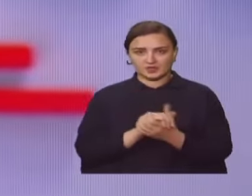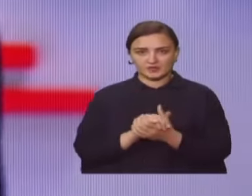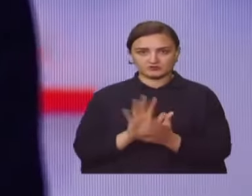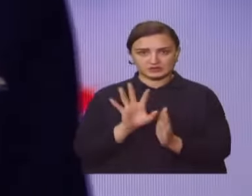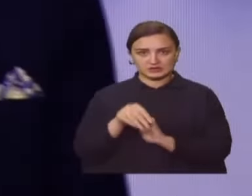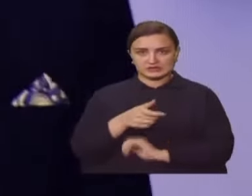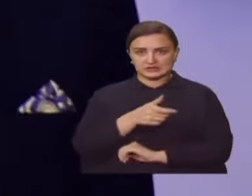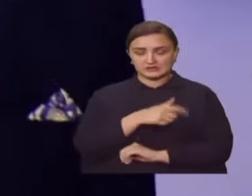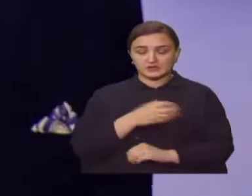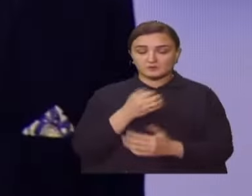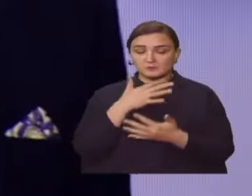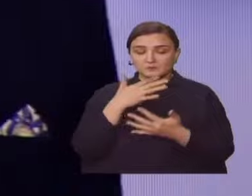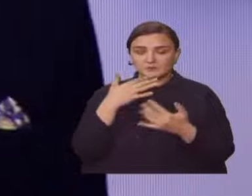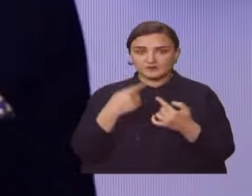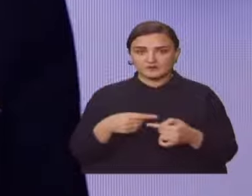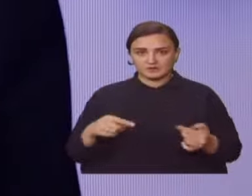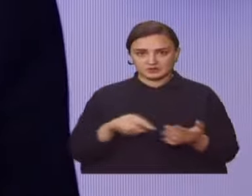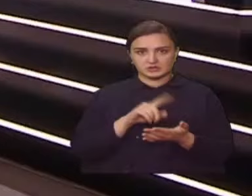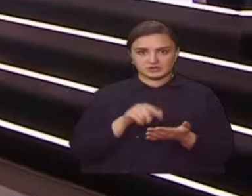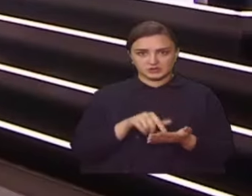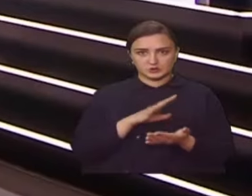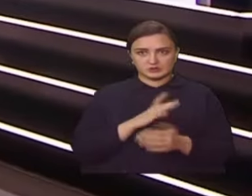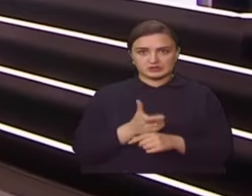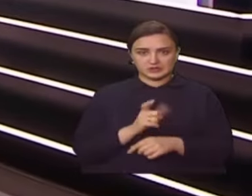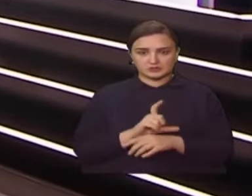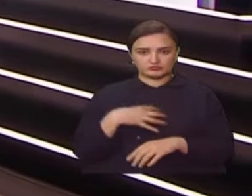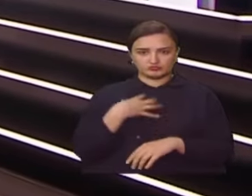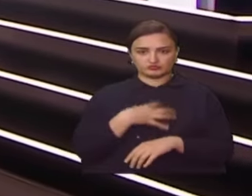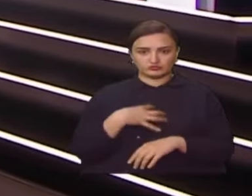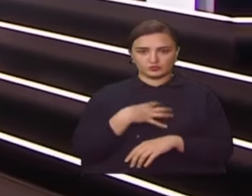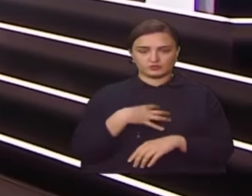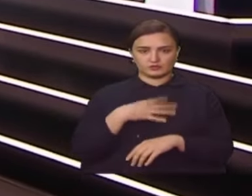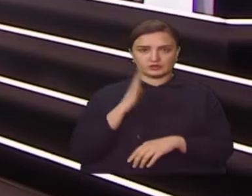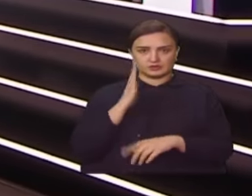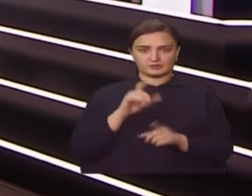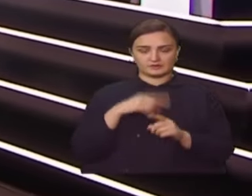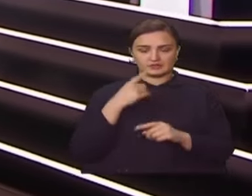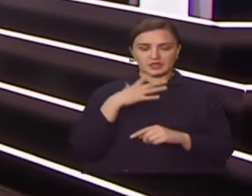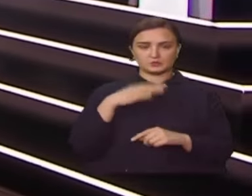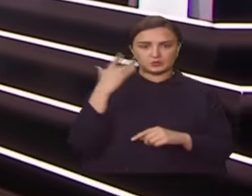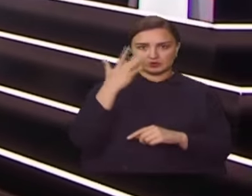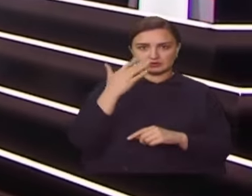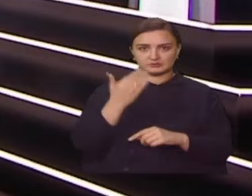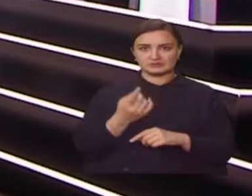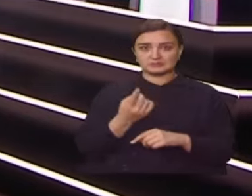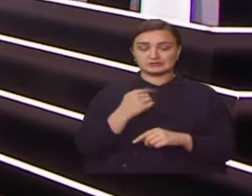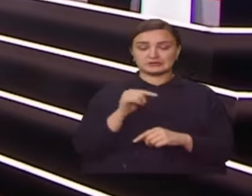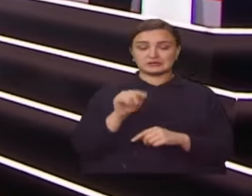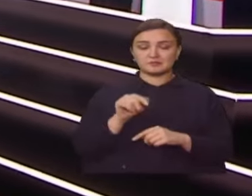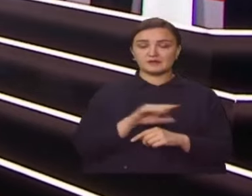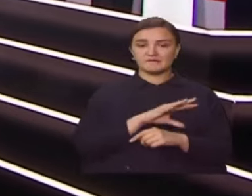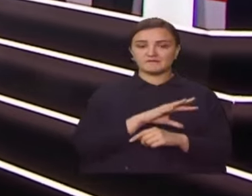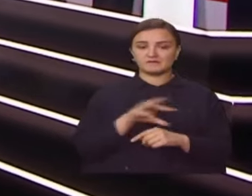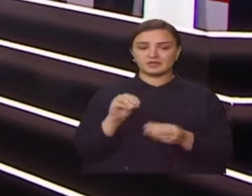კიდევ უამრავი სხვა საკითხი იყო, რომელიც კრიტიკული პერსპექტივით იქნა ნახსენები ქართული ოცნების მხრიდან. აი ამ